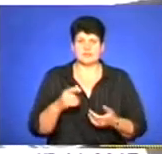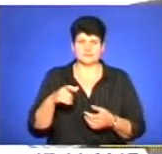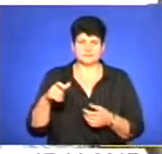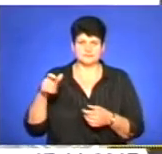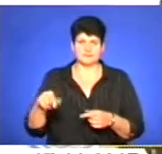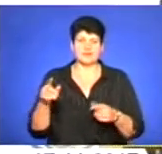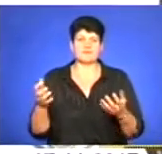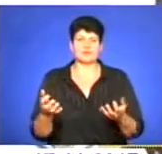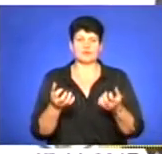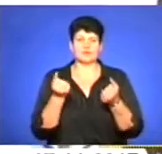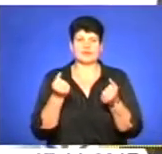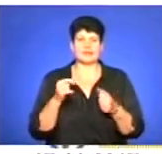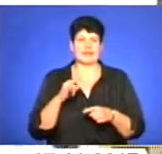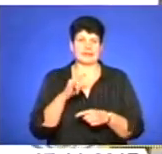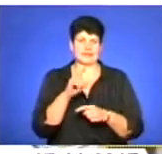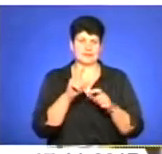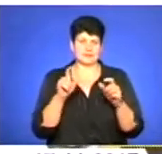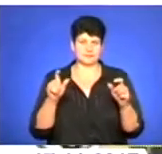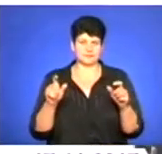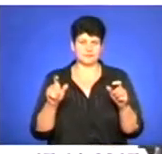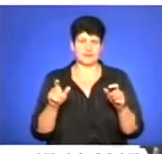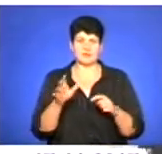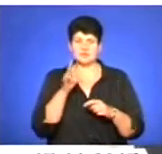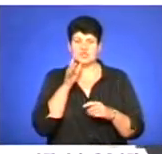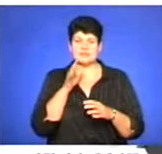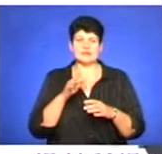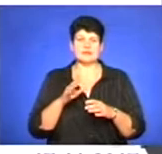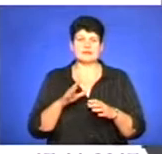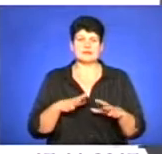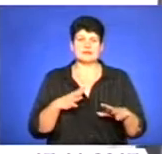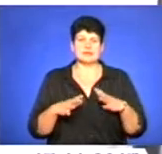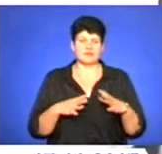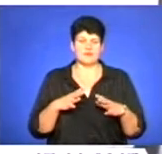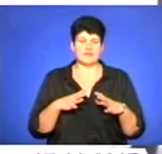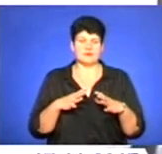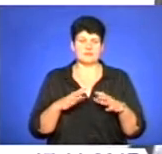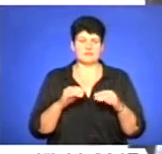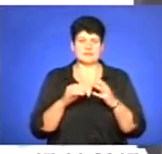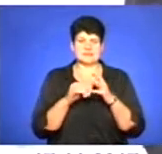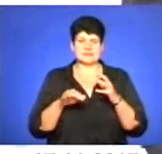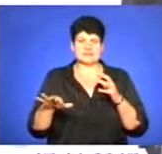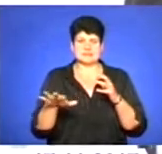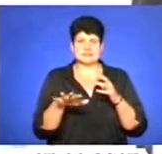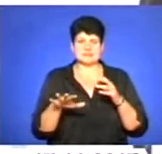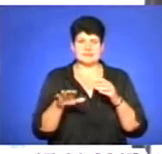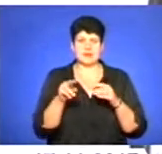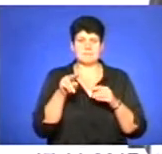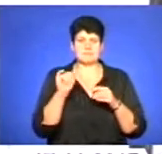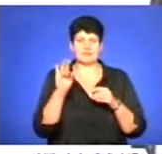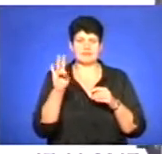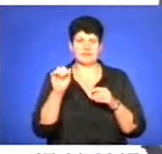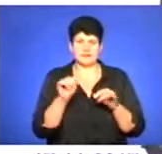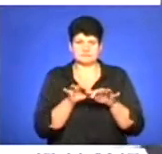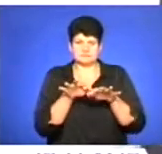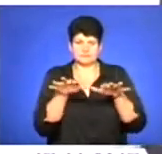і врятувати самі літаки. Під час тренувань ми покривали землю даною піною, вона